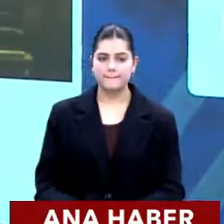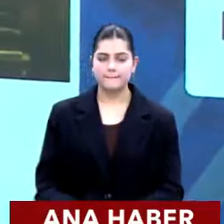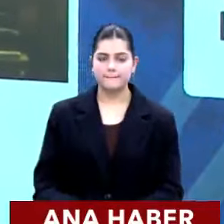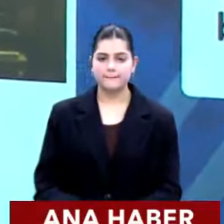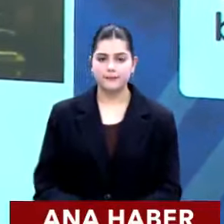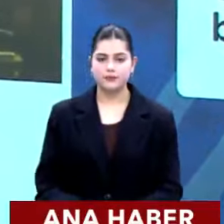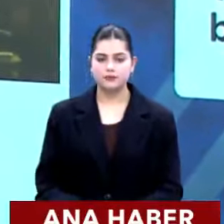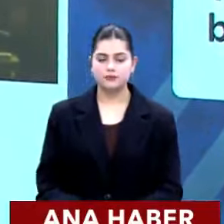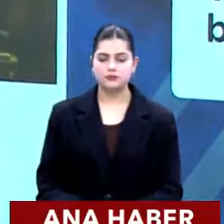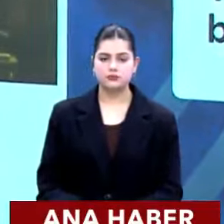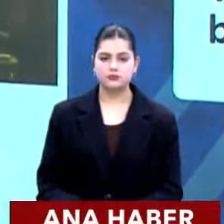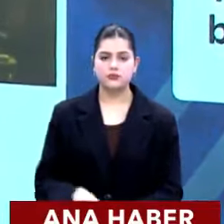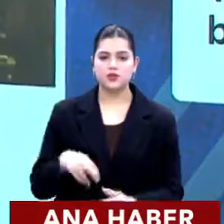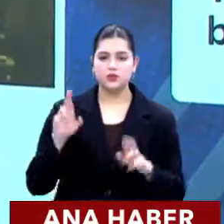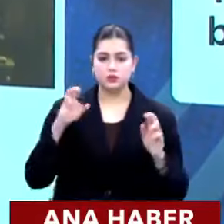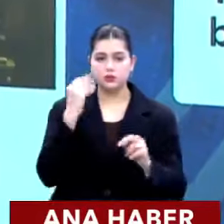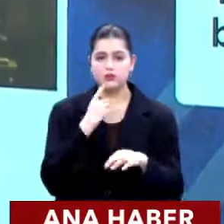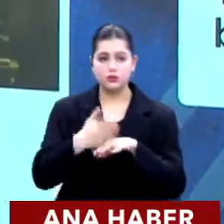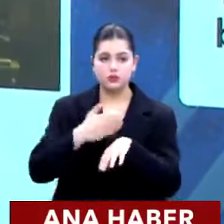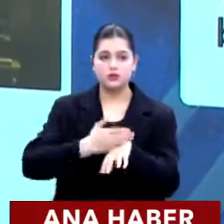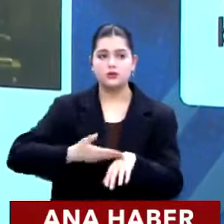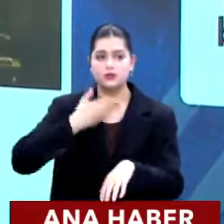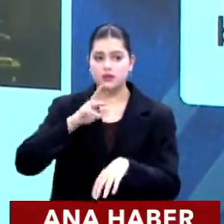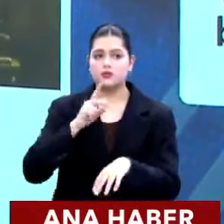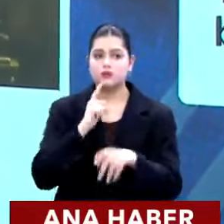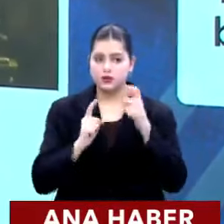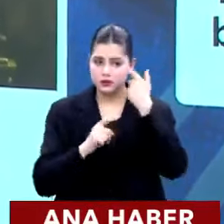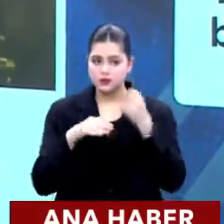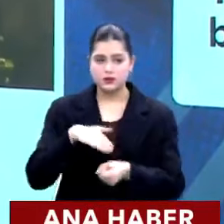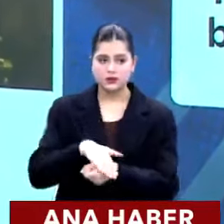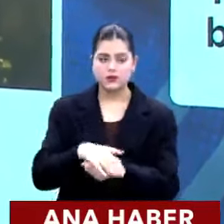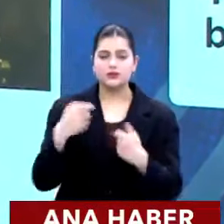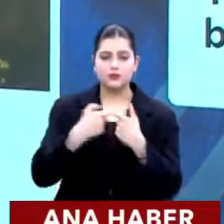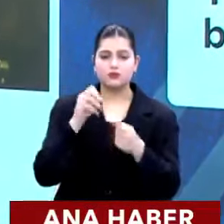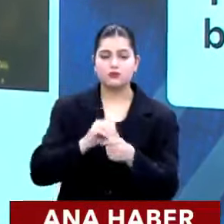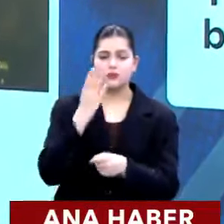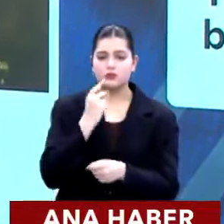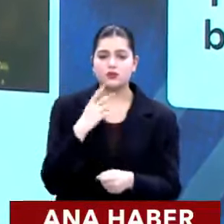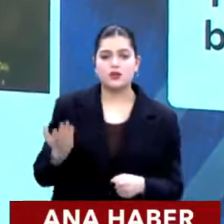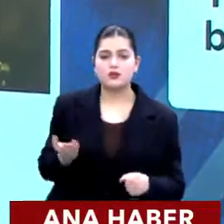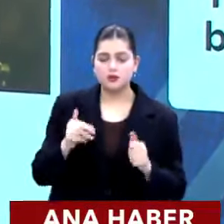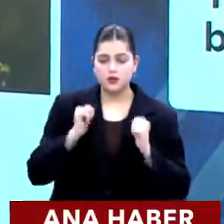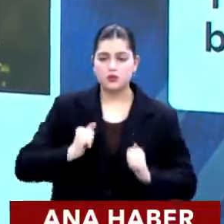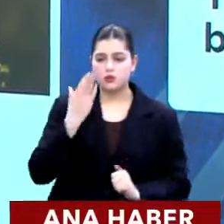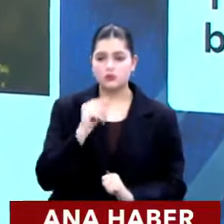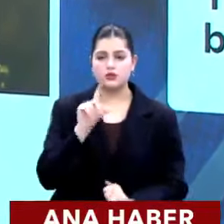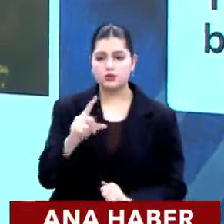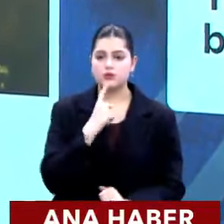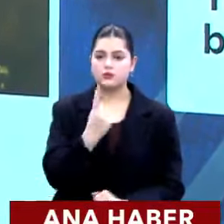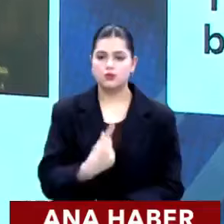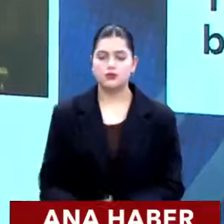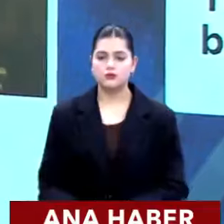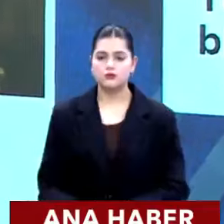var umarız Bu Tavır karşılık bulur Ama öncelikle dediğim gibi İsrail işgalinin sonlandırılması ve Gazze katliamlarının bitirilmesi önemli